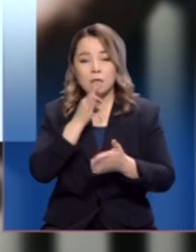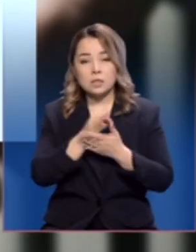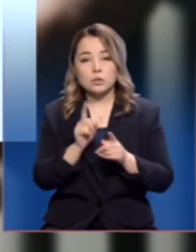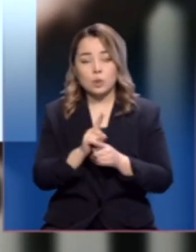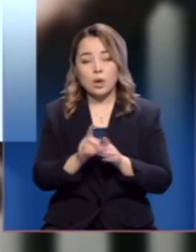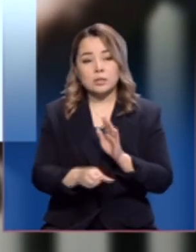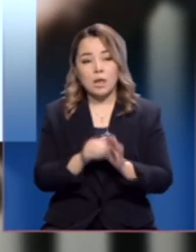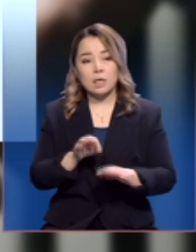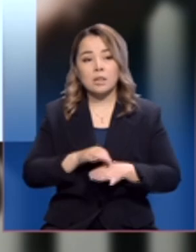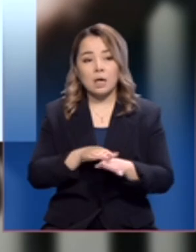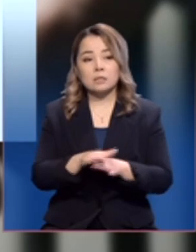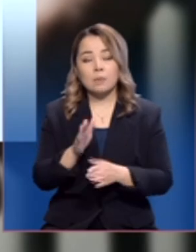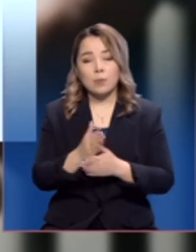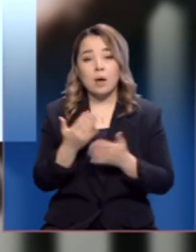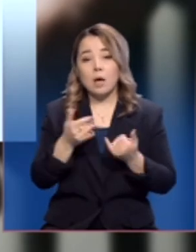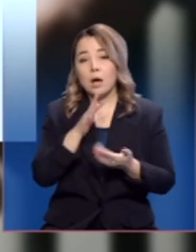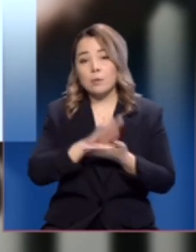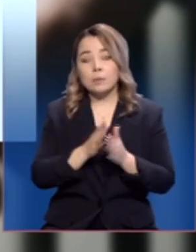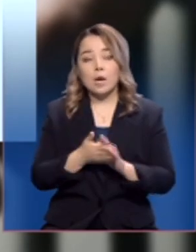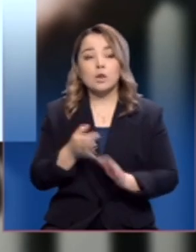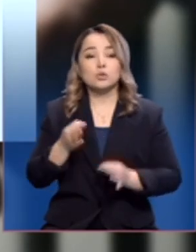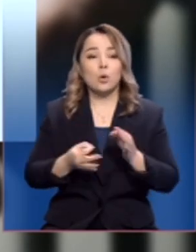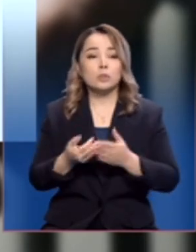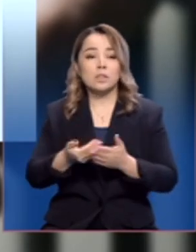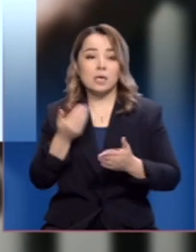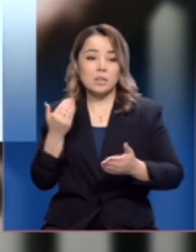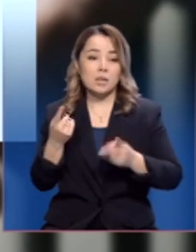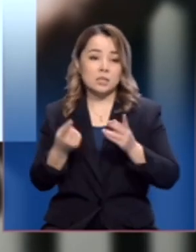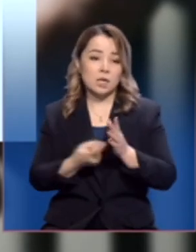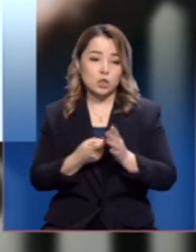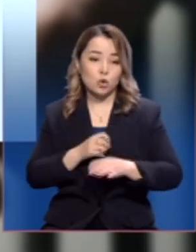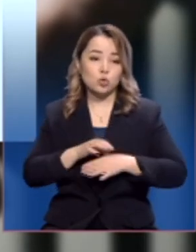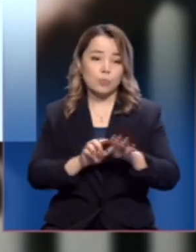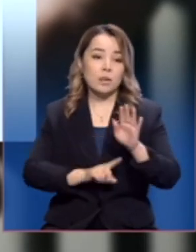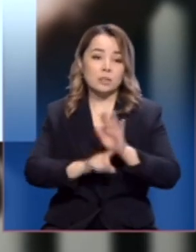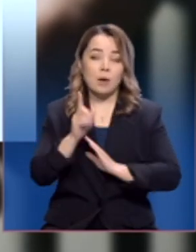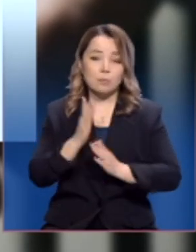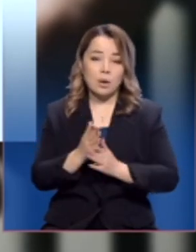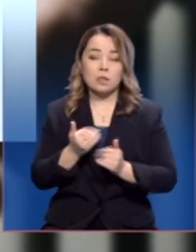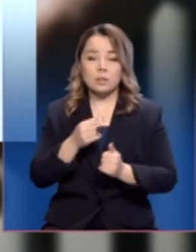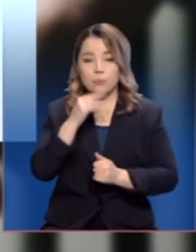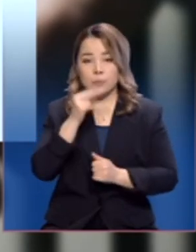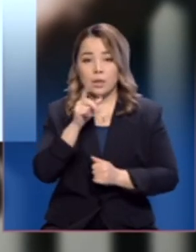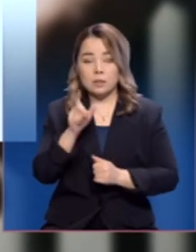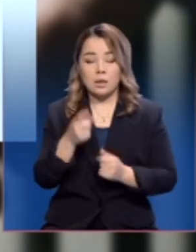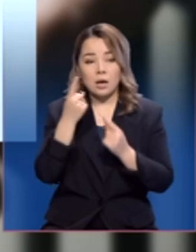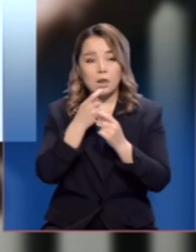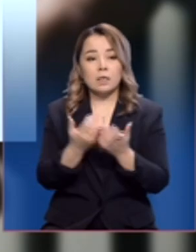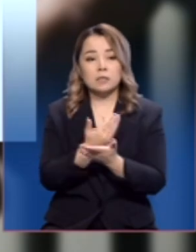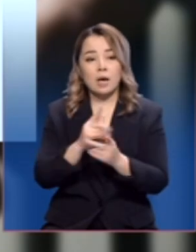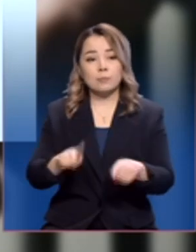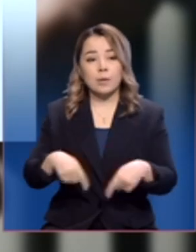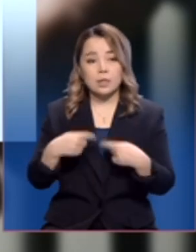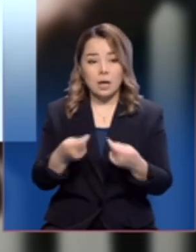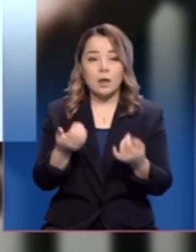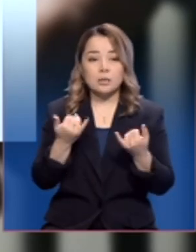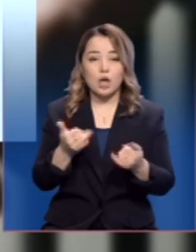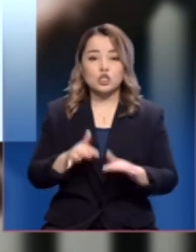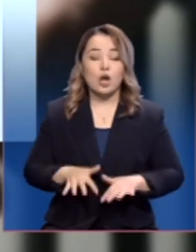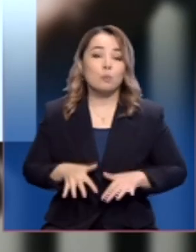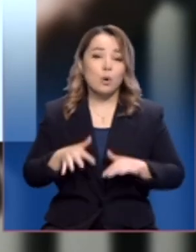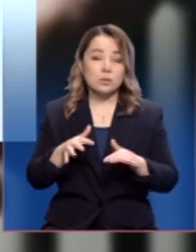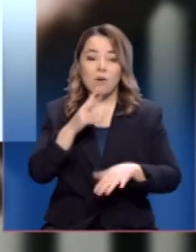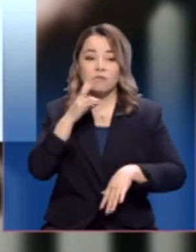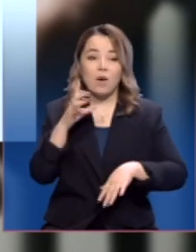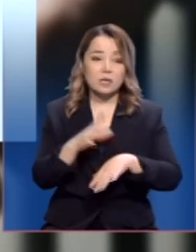шарасы таңдалды. Қазіргі уақытта сотқа дейінгі тергеу жүріп жатыр. Аталған іске қатысты ақпарат беріледі. Сонымен қатар шабуыл